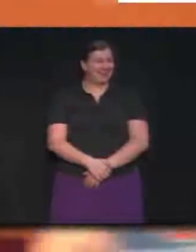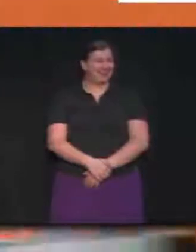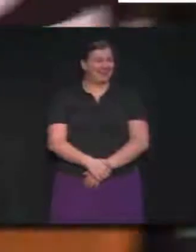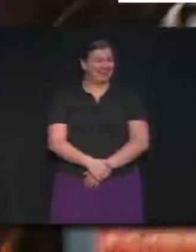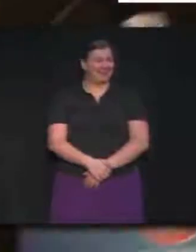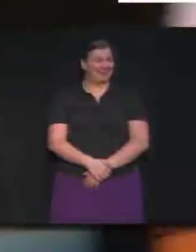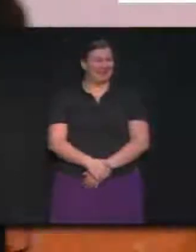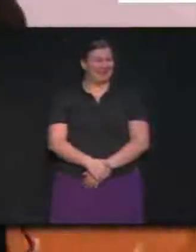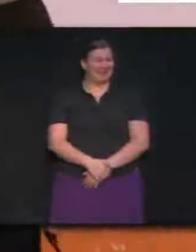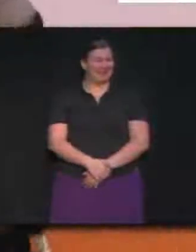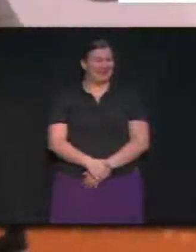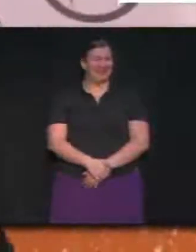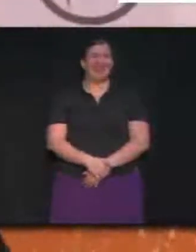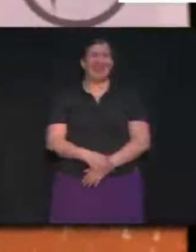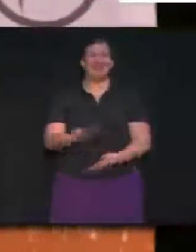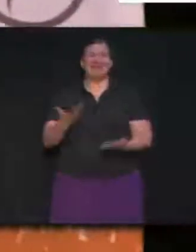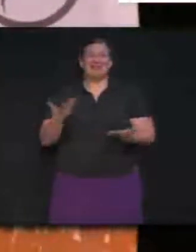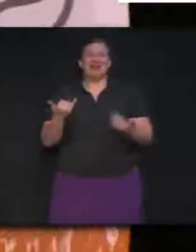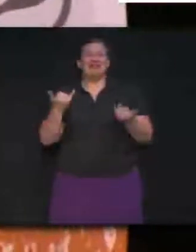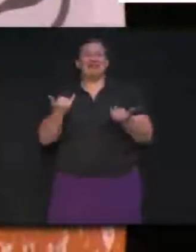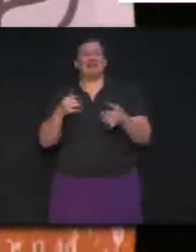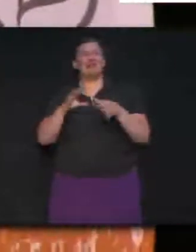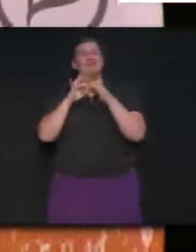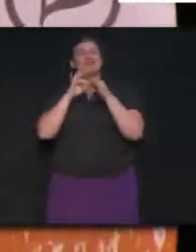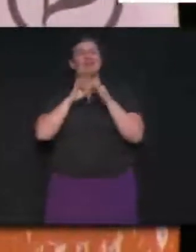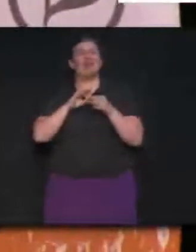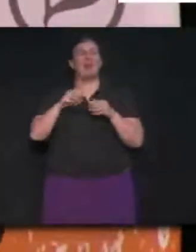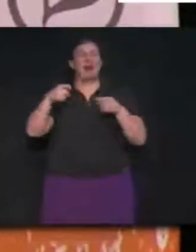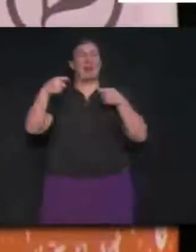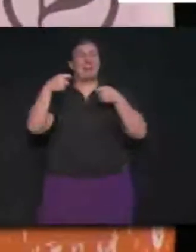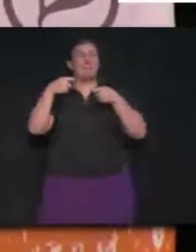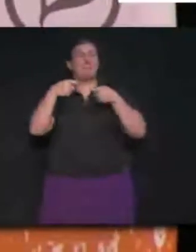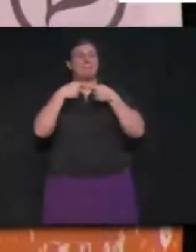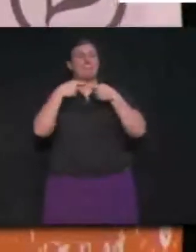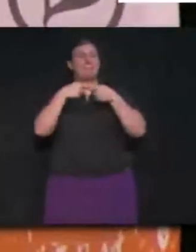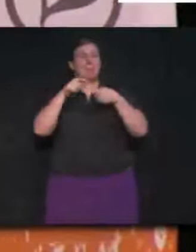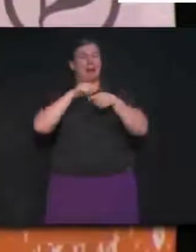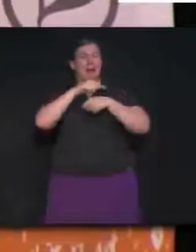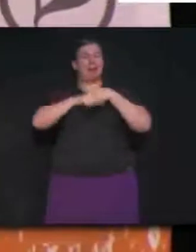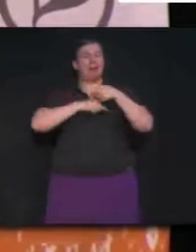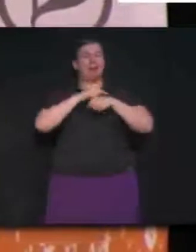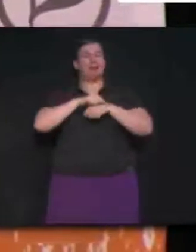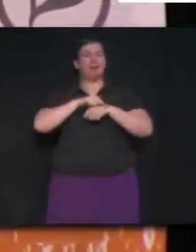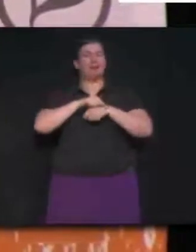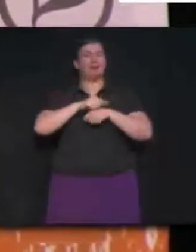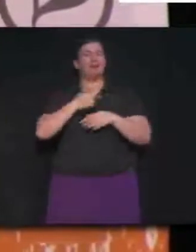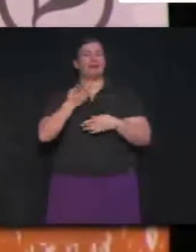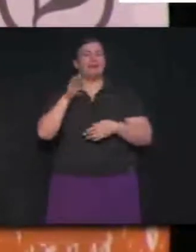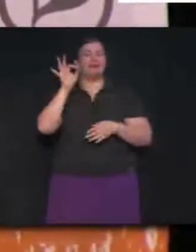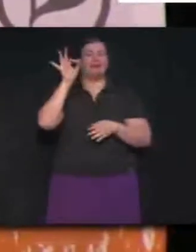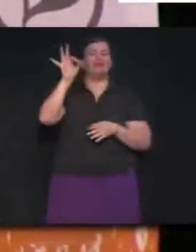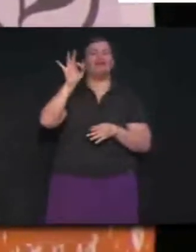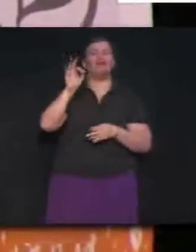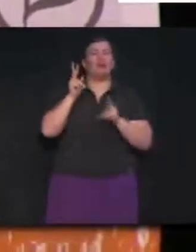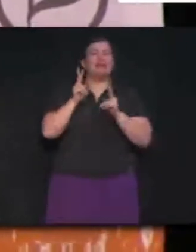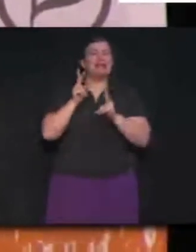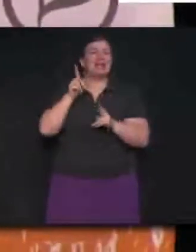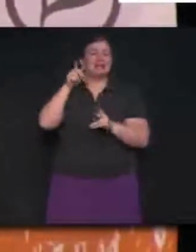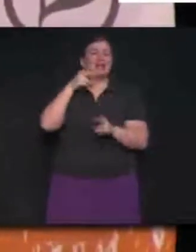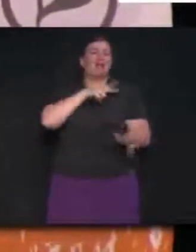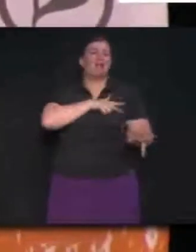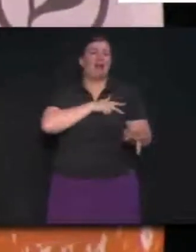diese Bändchen sind dazu da sicherzustellen dass ihr tatsächlich akkreditiert seid